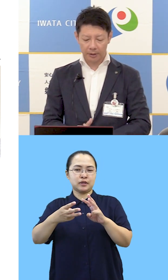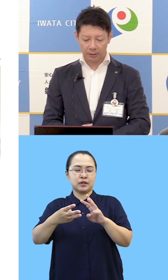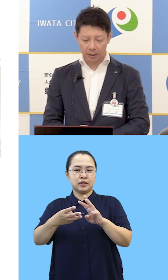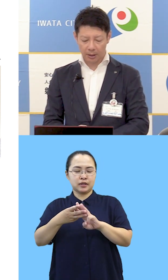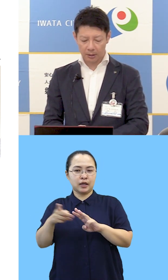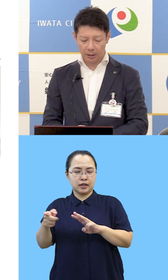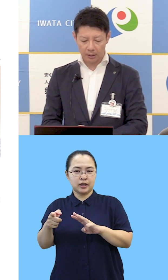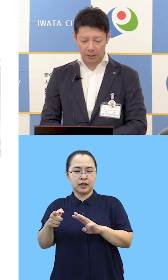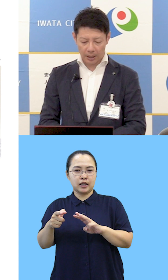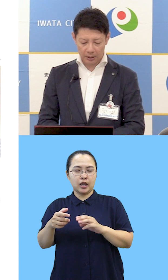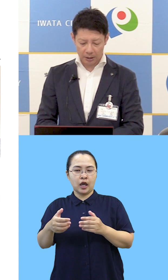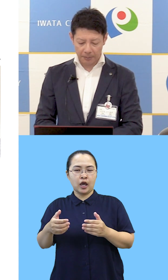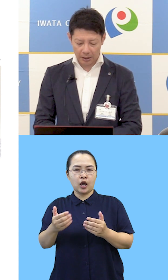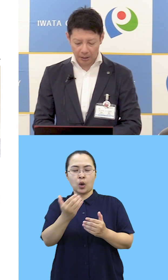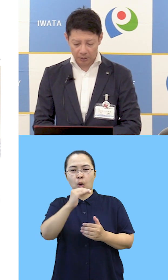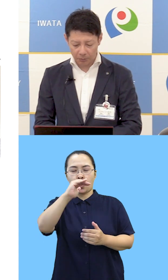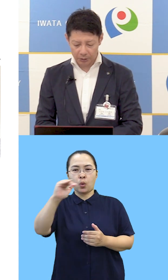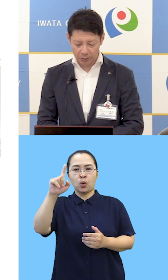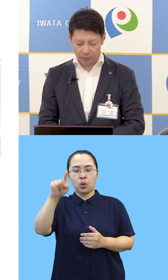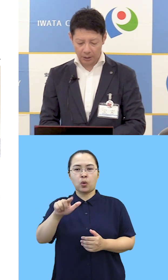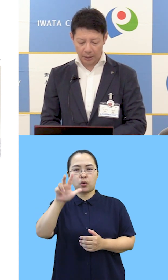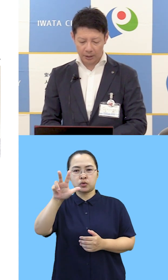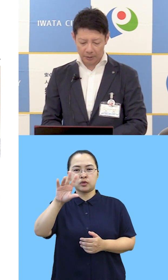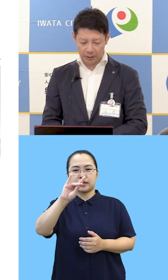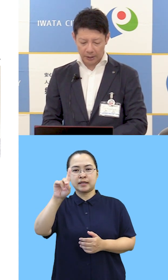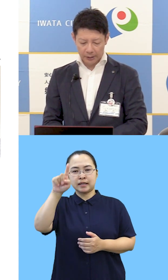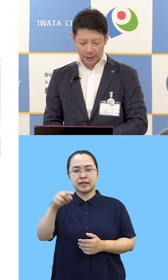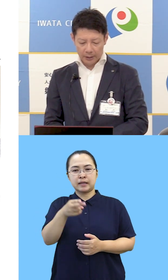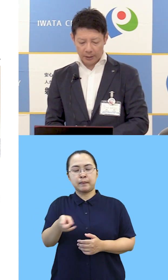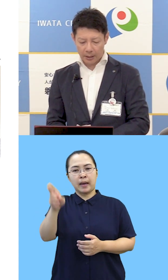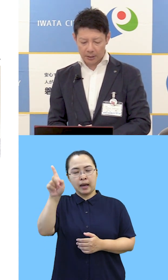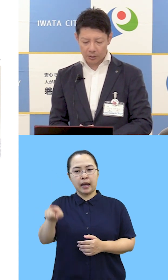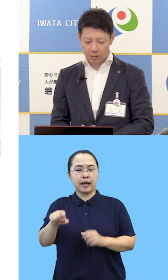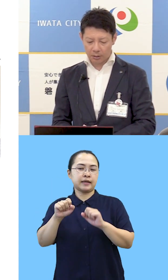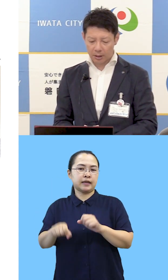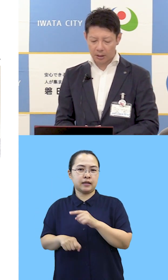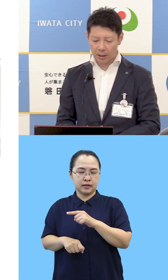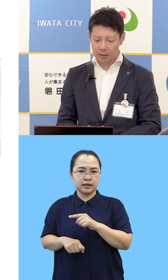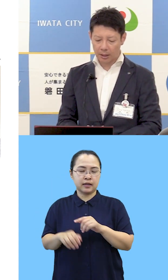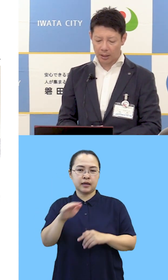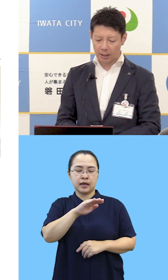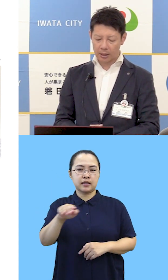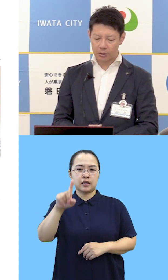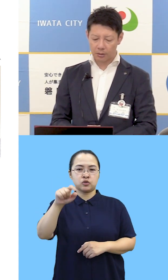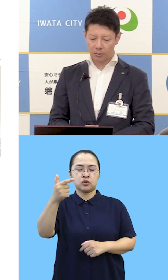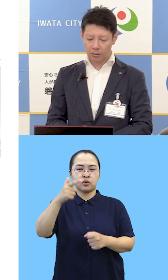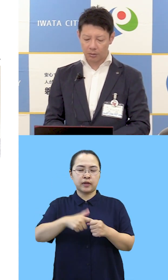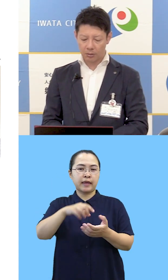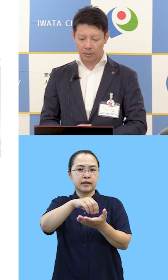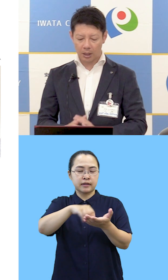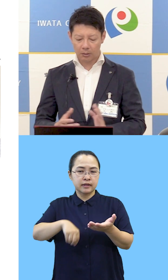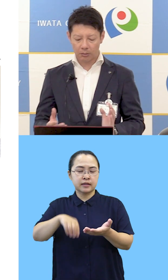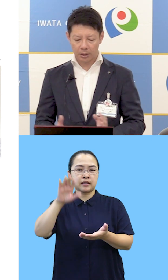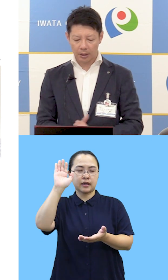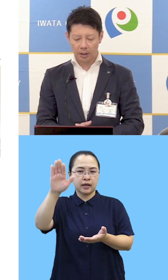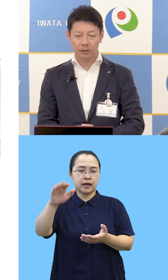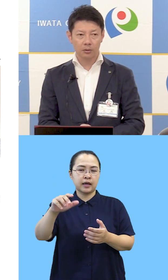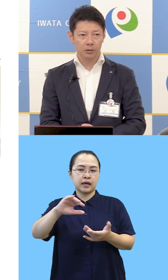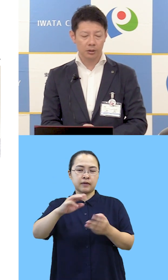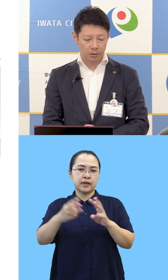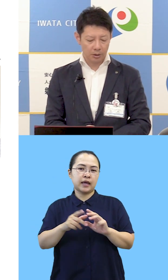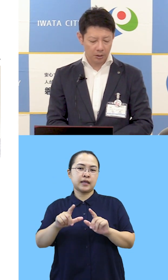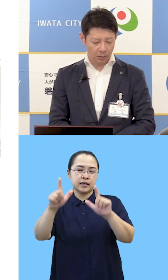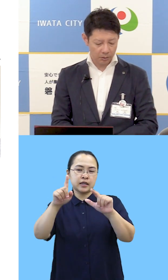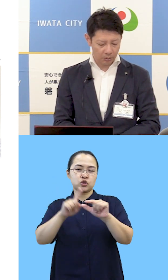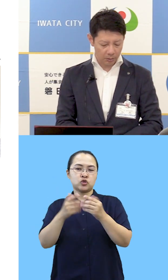マウスを守ってくださっていたキーパーのポジションでありました。で、平成16年に引退してから東中高等学校でサッカー部の